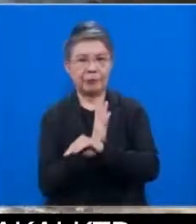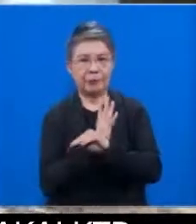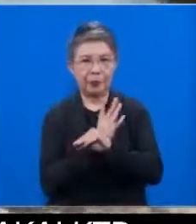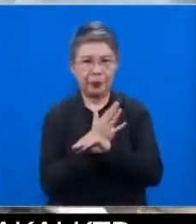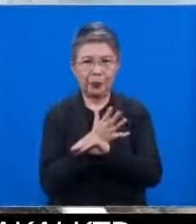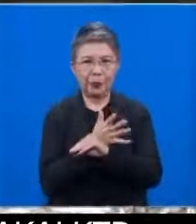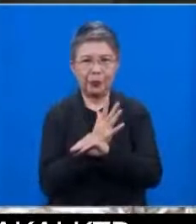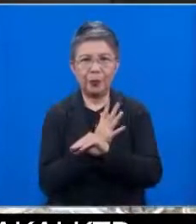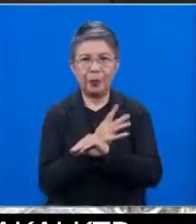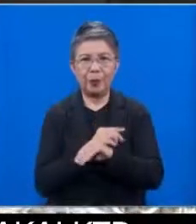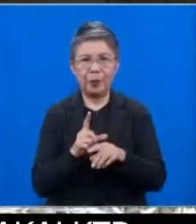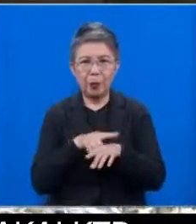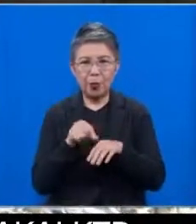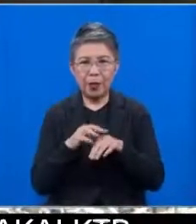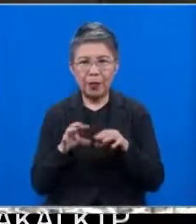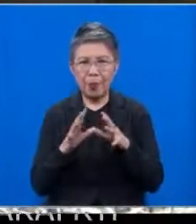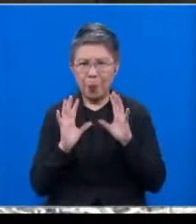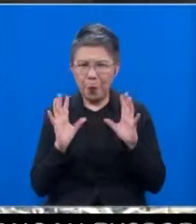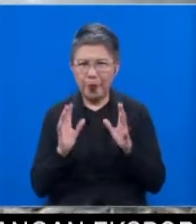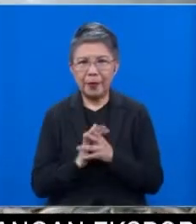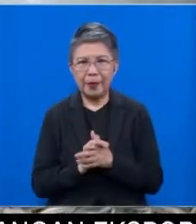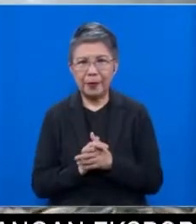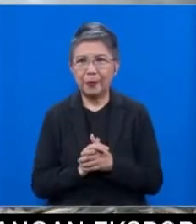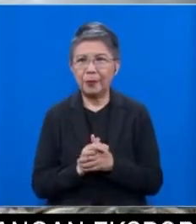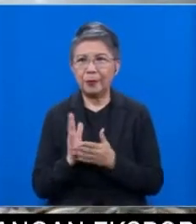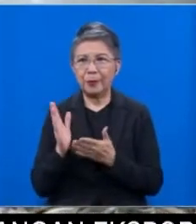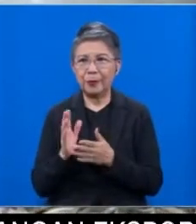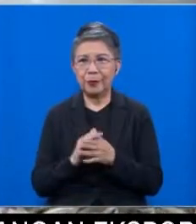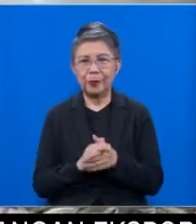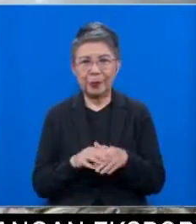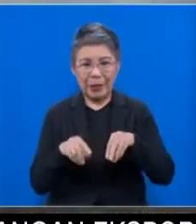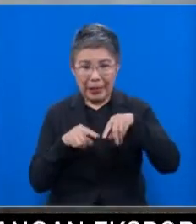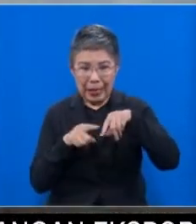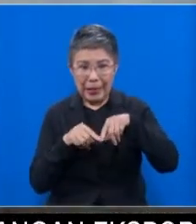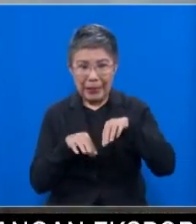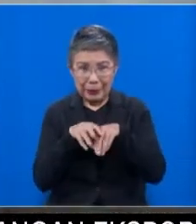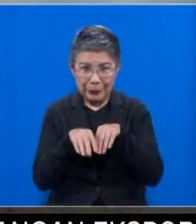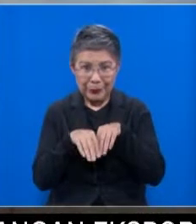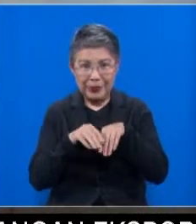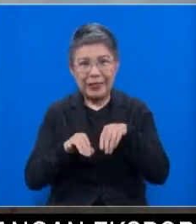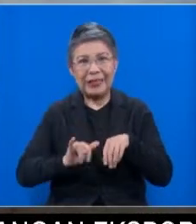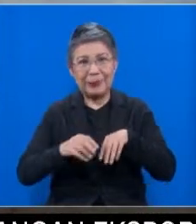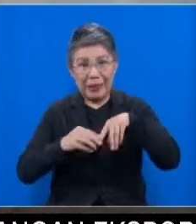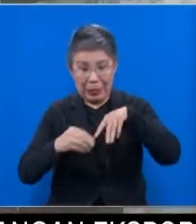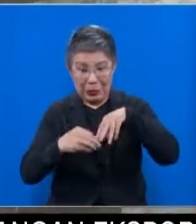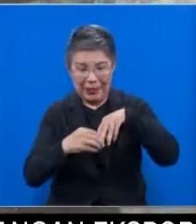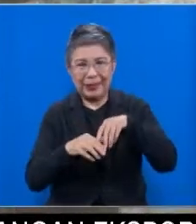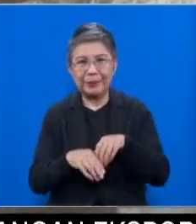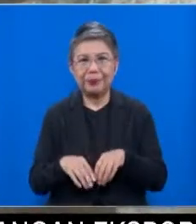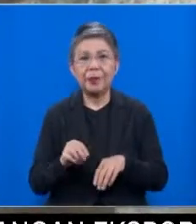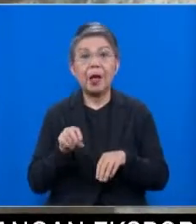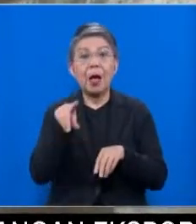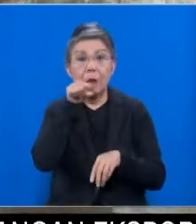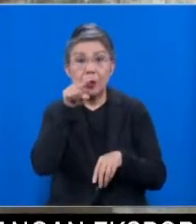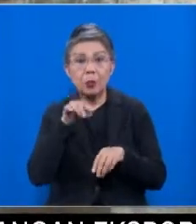di antaranya memiliki bulu yang sangat lebat, hingga menutupi bagian kaki dan jari-jari. Selain itu, merpati kipas banyak